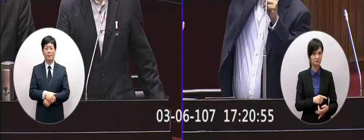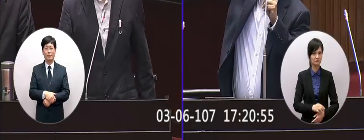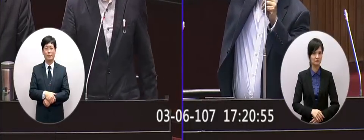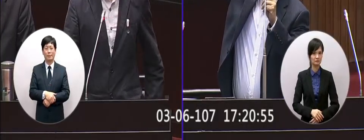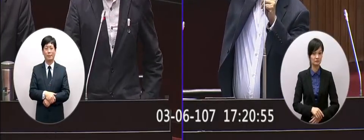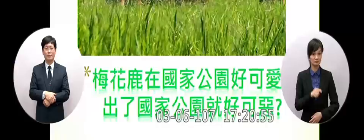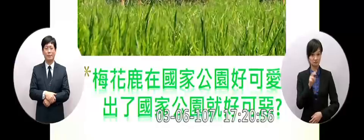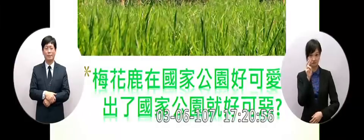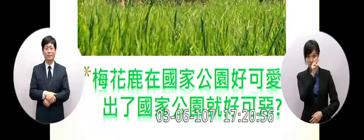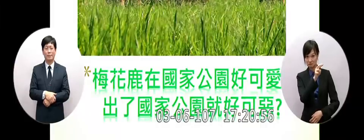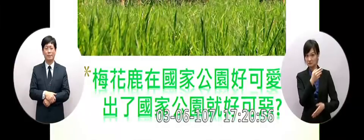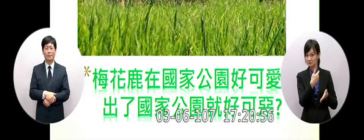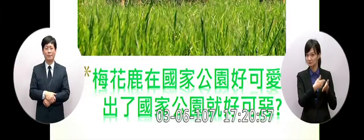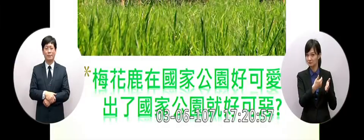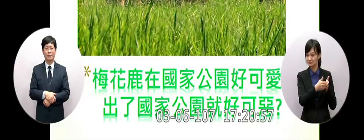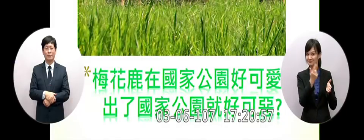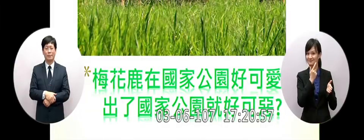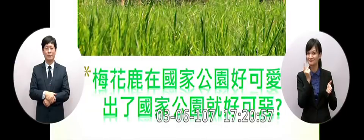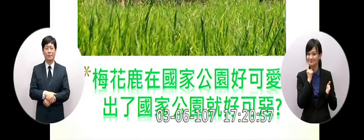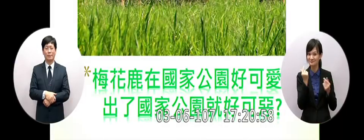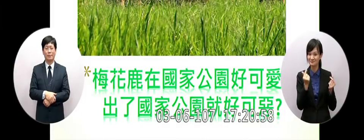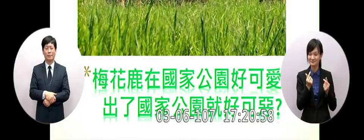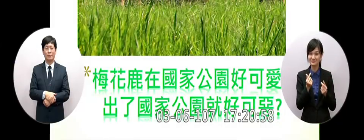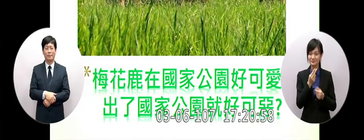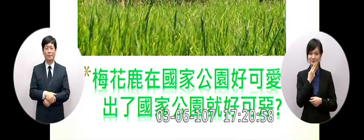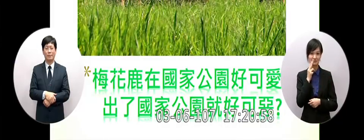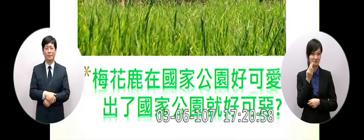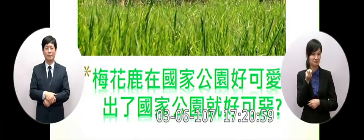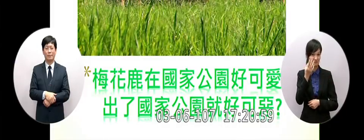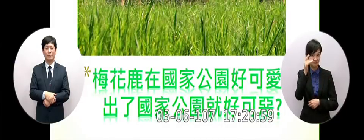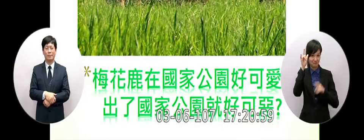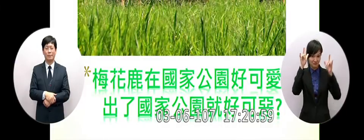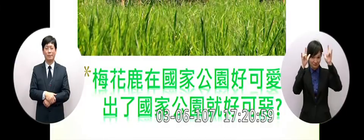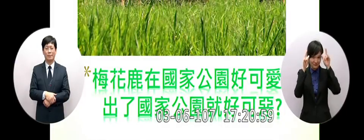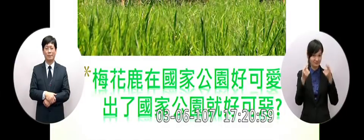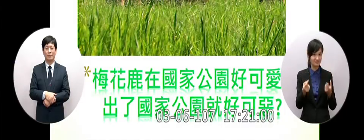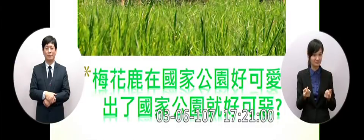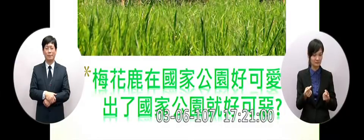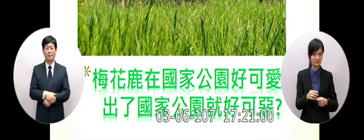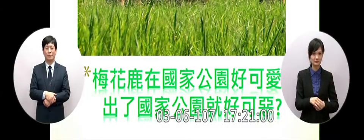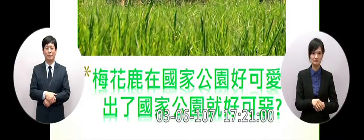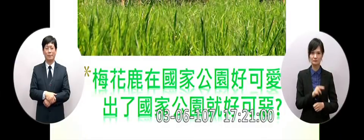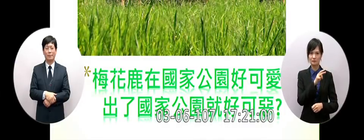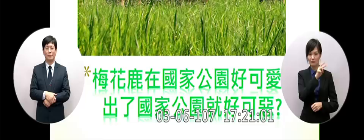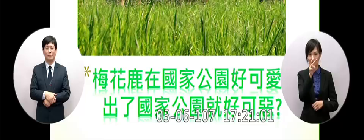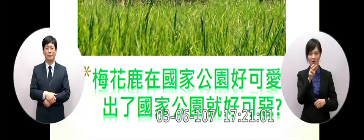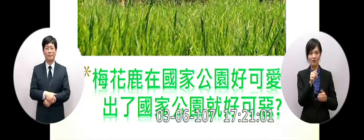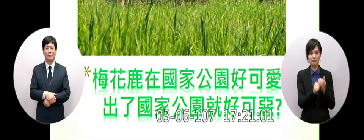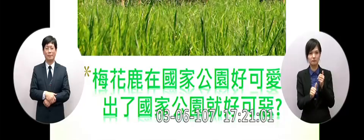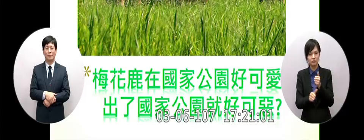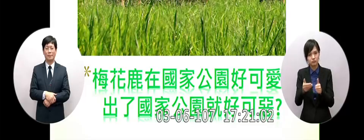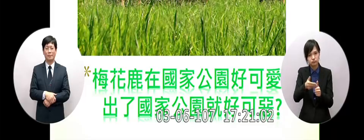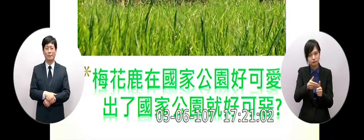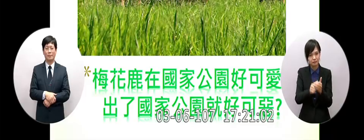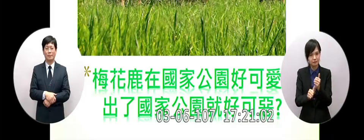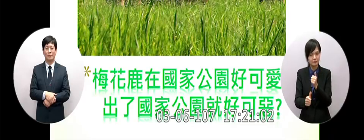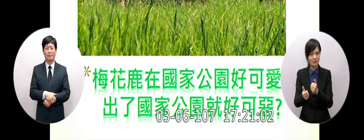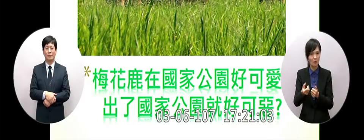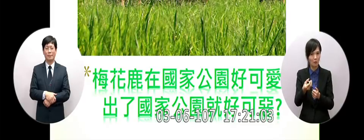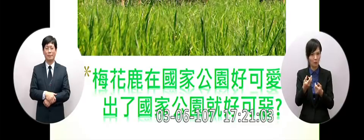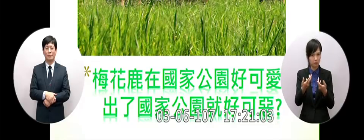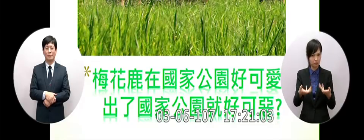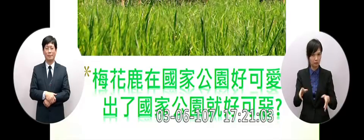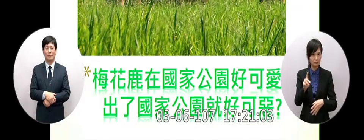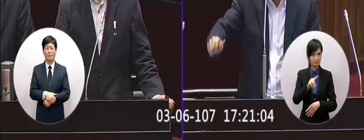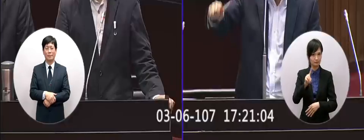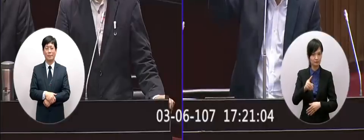吼，你看了我，你就去想了梅花鹿啊吼。咱底下讲富裕贵啊，千家。我为2015年开始